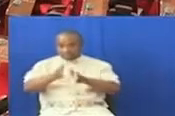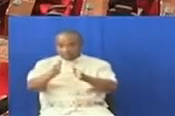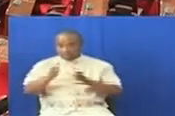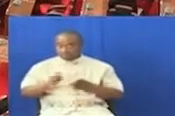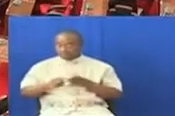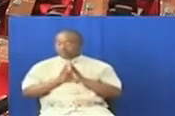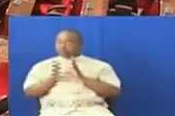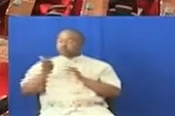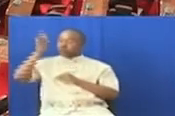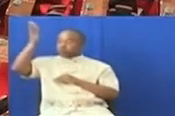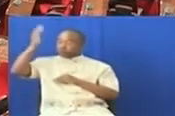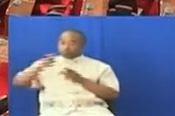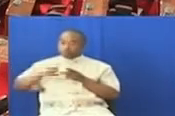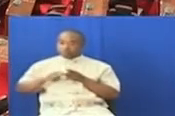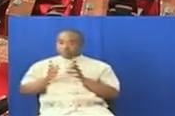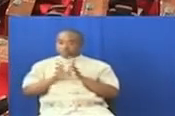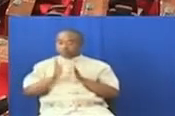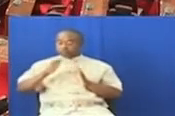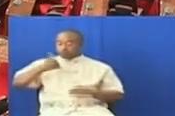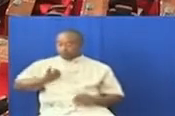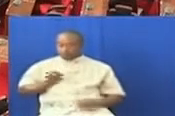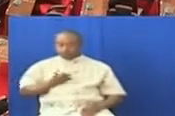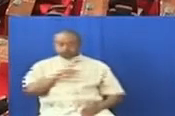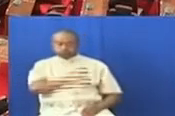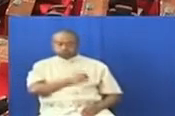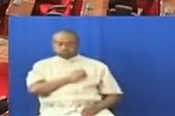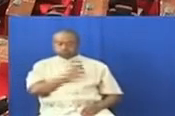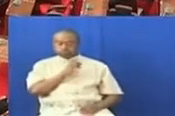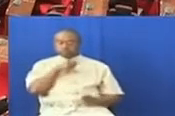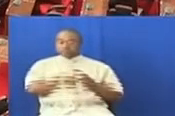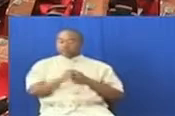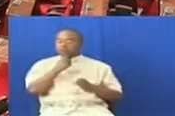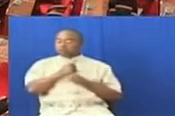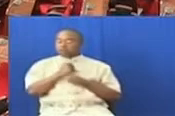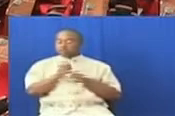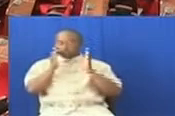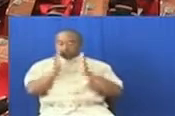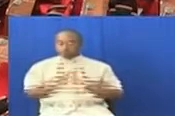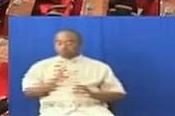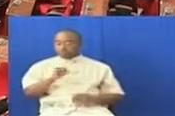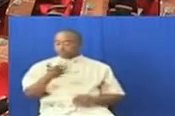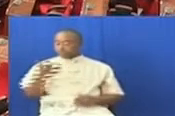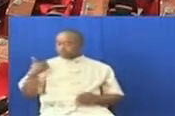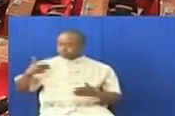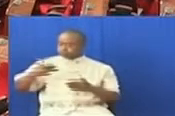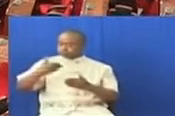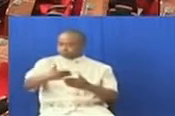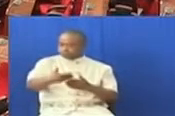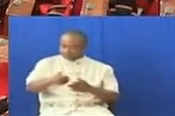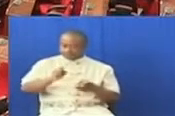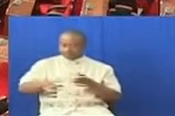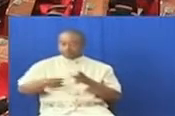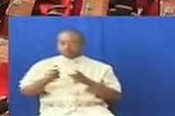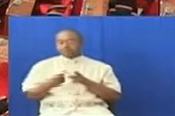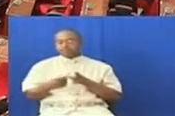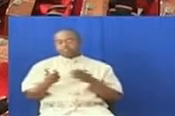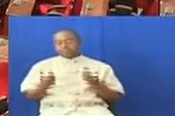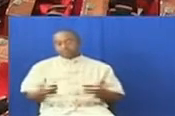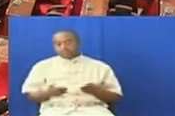pamoja na familia yangu kunivumilia katika kazi ya ubunge kwa kipindi cha miaka mitano pamoja na wapiga kura wangu wa jimbo la Tunduru